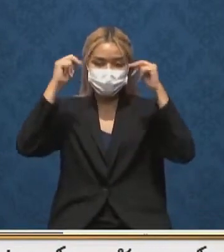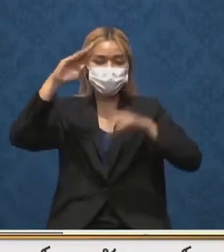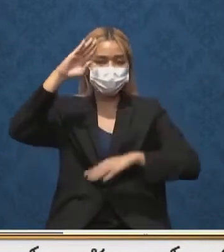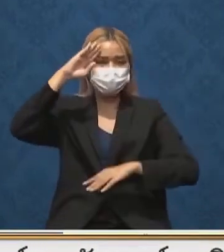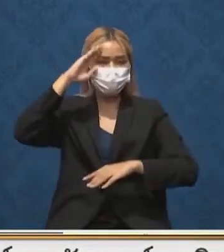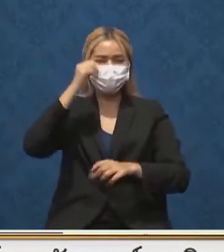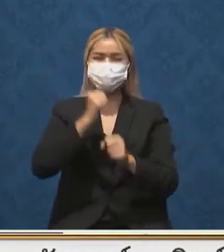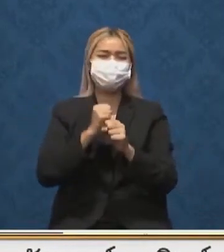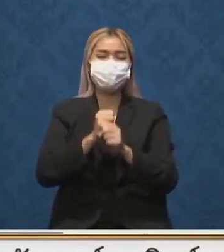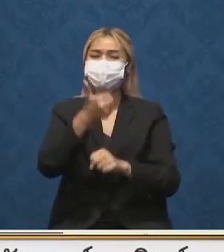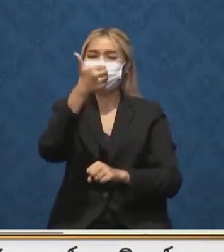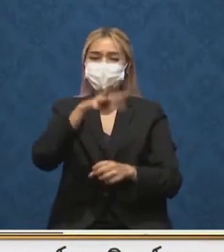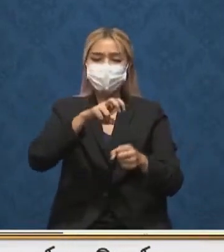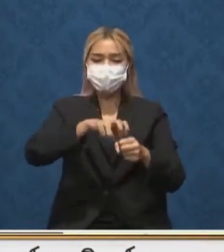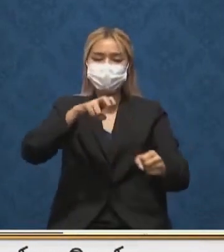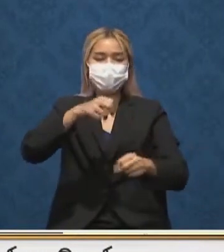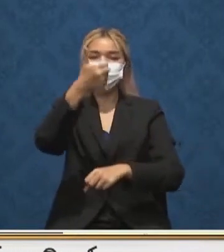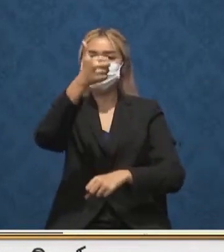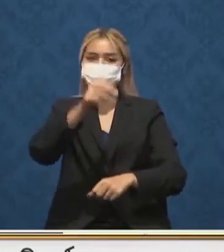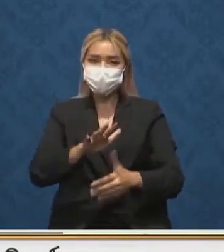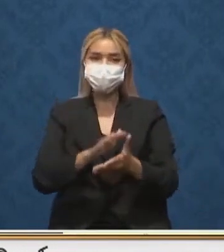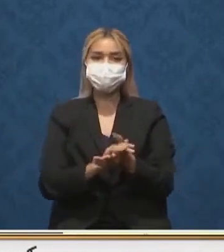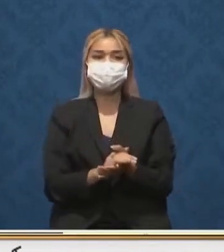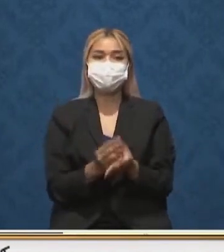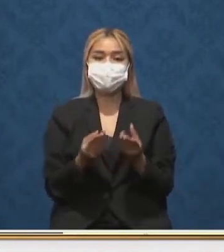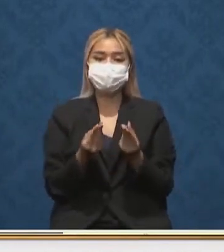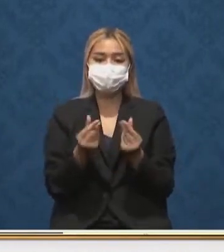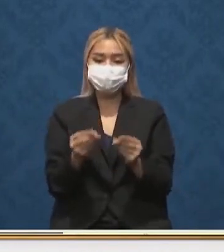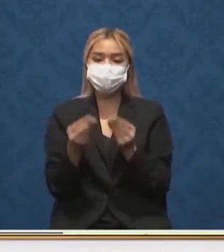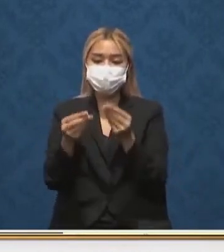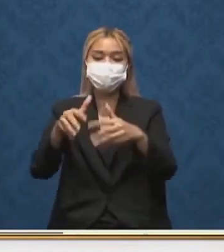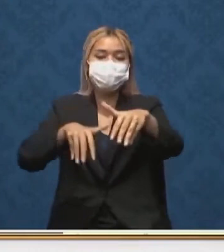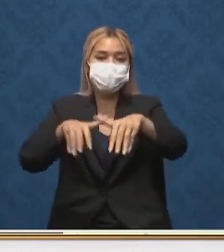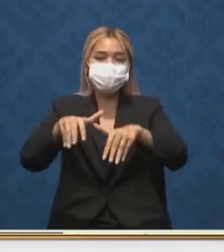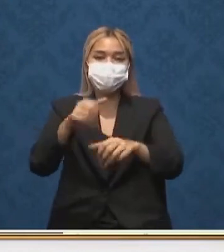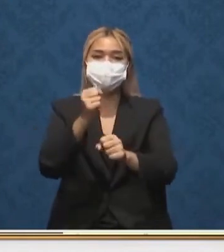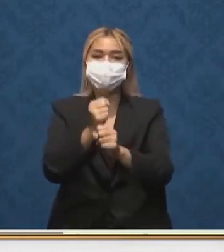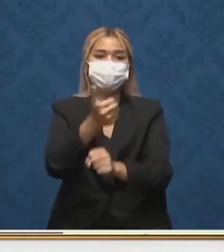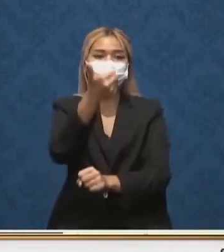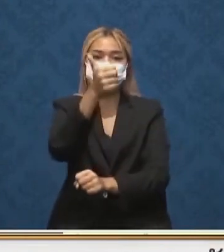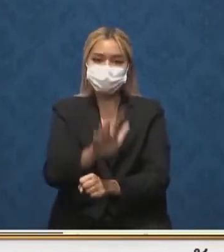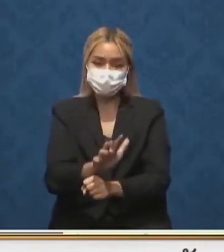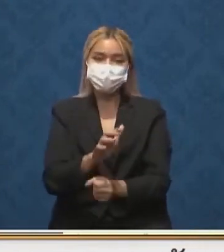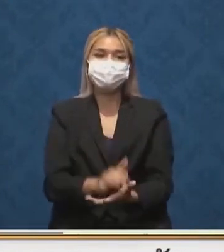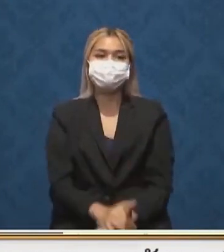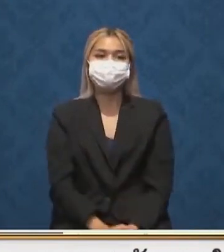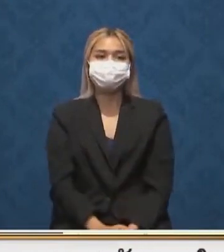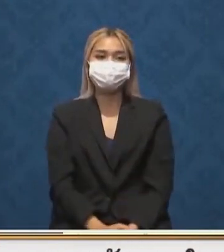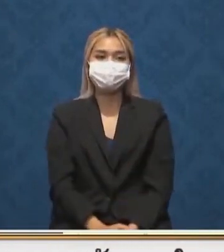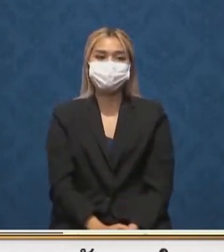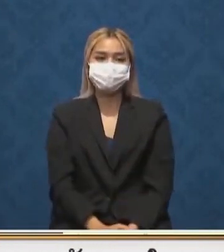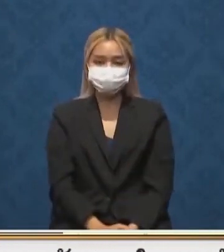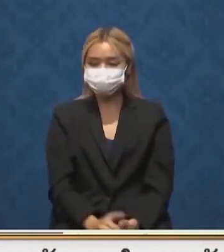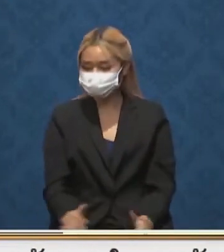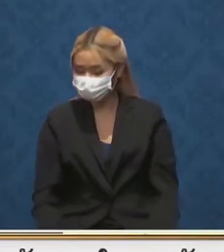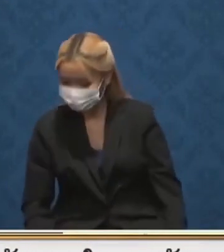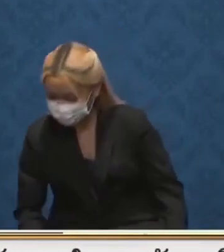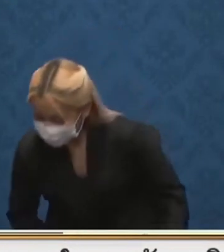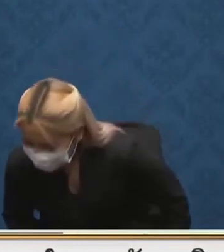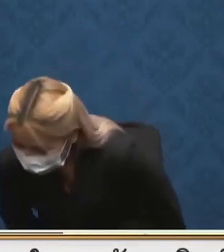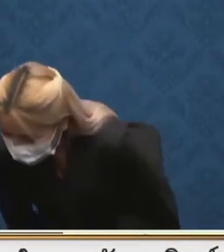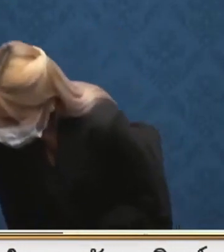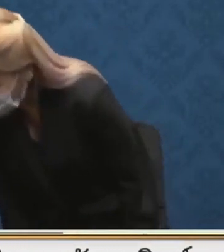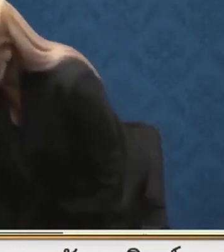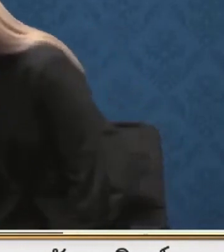อุทยานไปเพิกถอนให้ที่ประชาชนเก็ทำไม่ได้ท่านก็ทำไม่ได้นะครับนั่นคือ